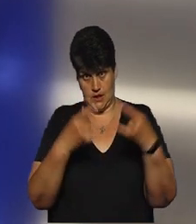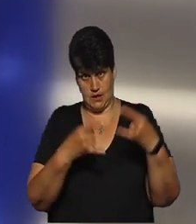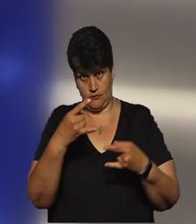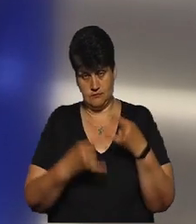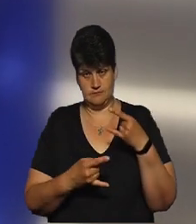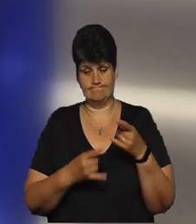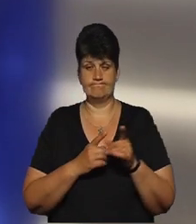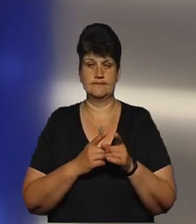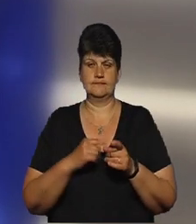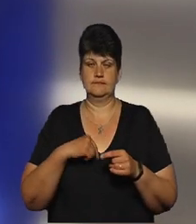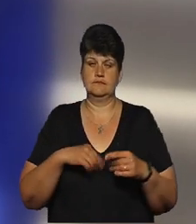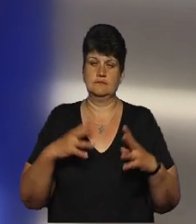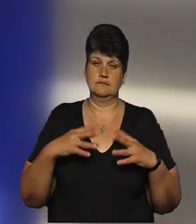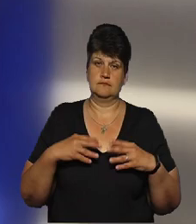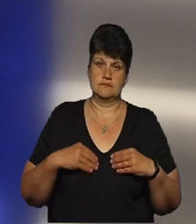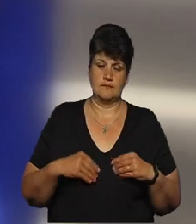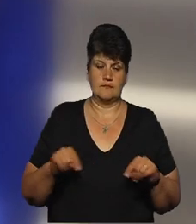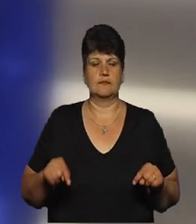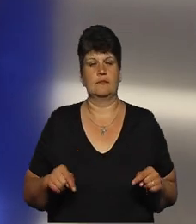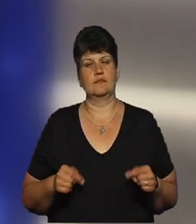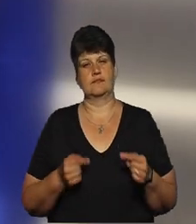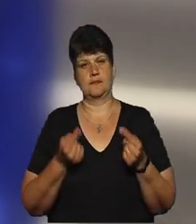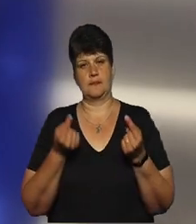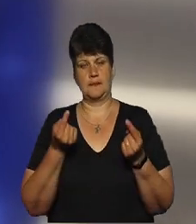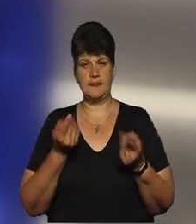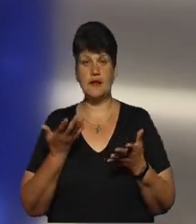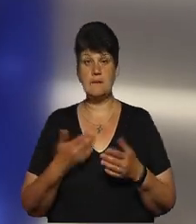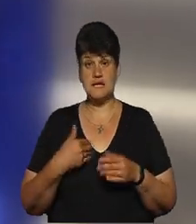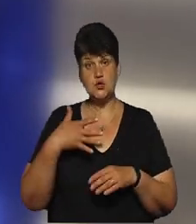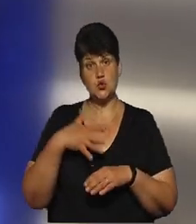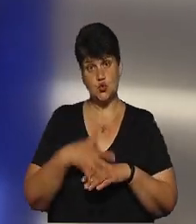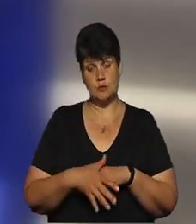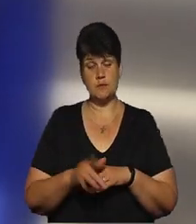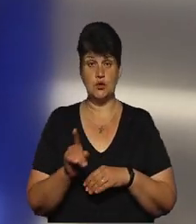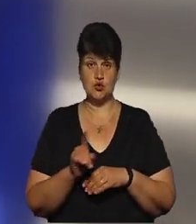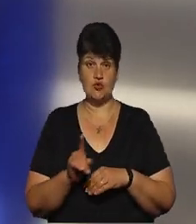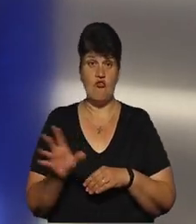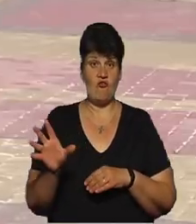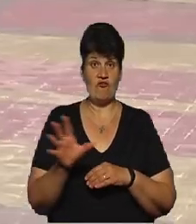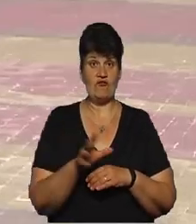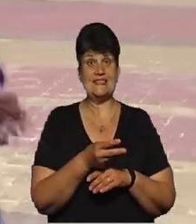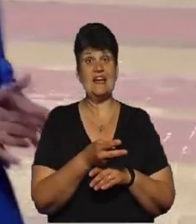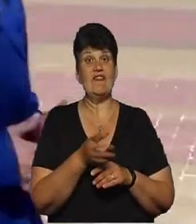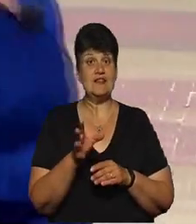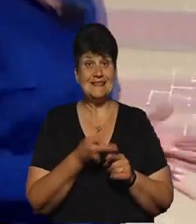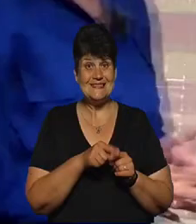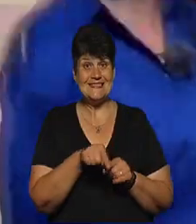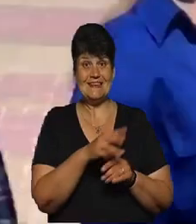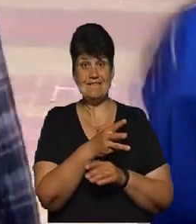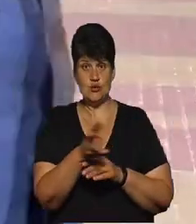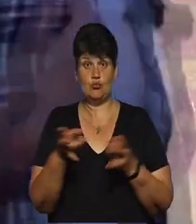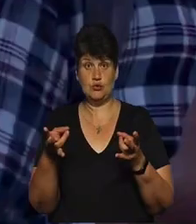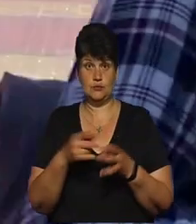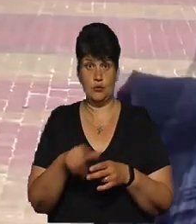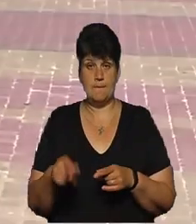перезавантажуються, відновлюються морально і психологічно. І ми зрозуміли, що ці відео потрібні людям. До Тернополя приїхали на